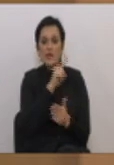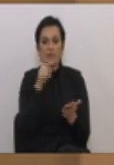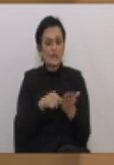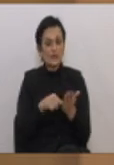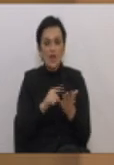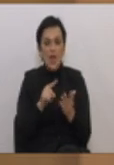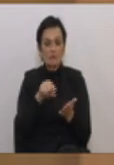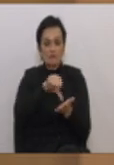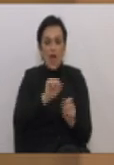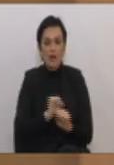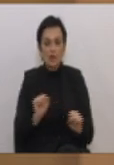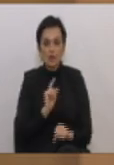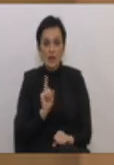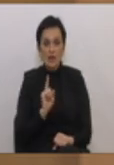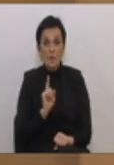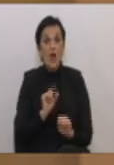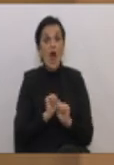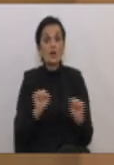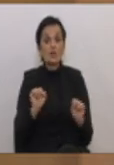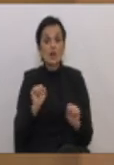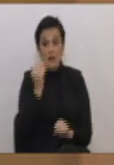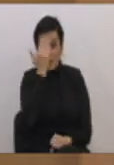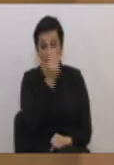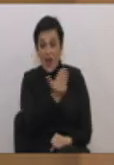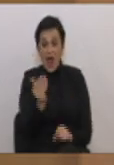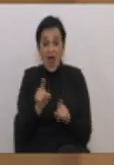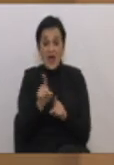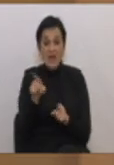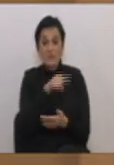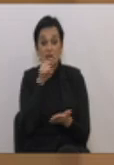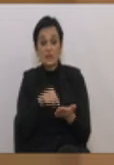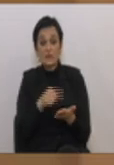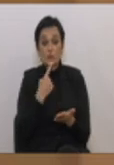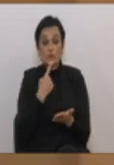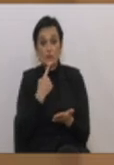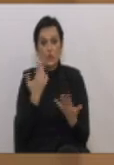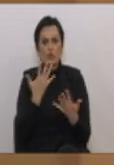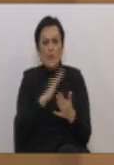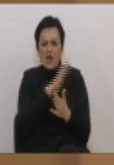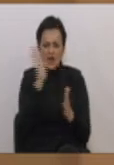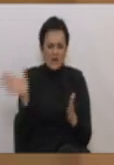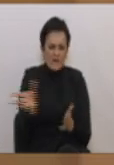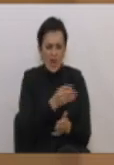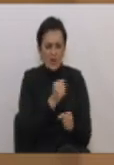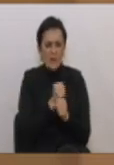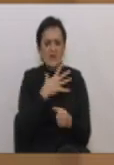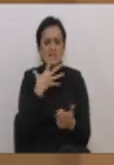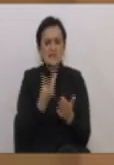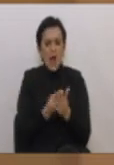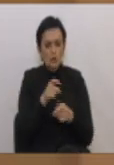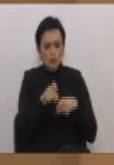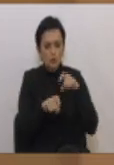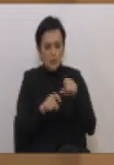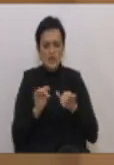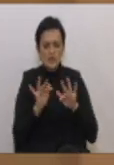ქვეშ. და არ შეიძლება მით უმეტეს იმ ხალხმა დააყენოს ეს ყველაფერი კითხვის ნიშნის ქვეშ, რომელიც ყველაფერს აკეთებდა საკუთარი ნაბიჯები და